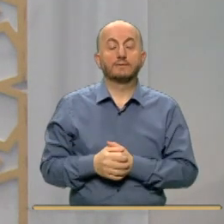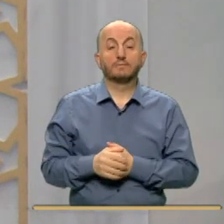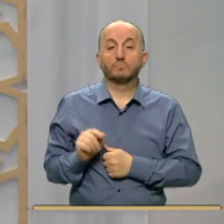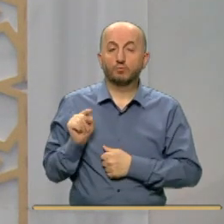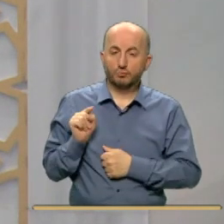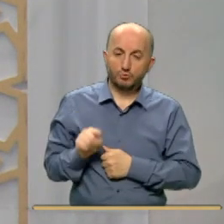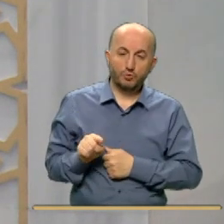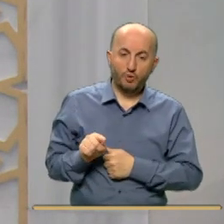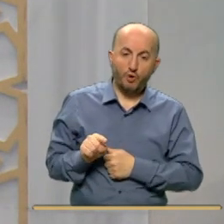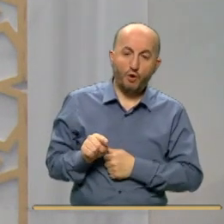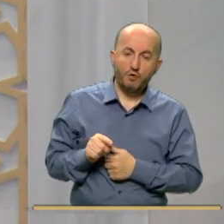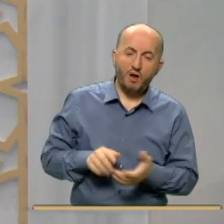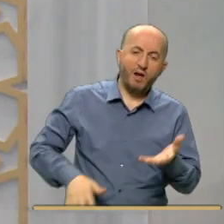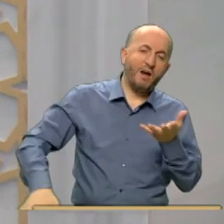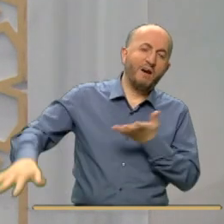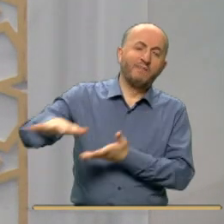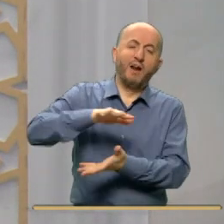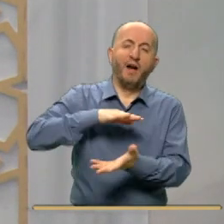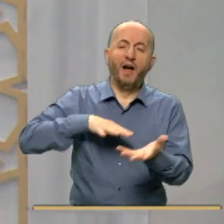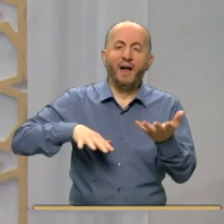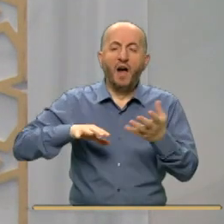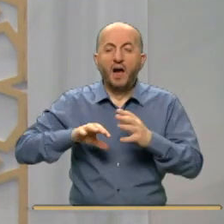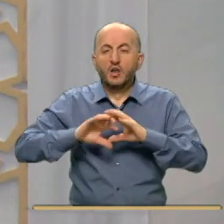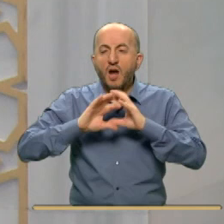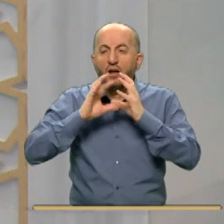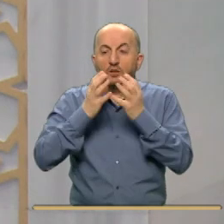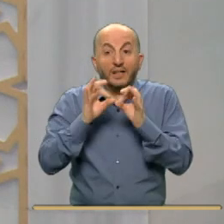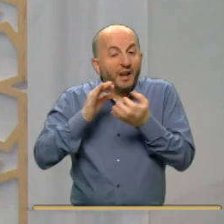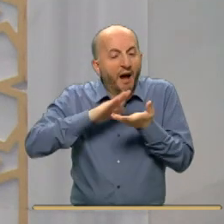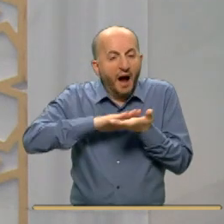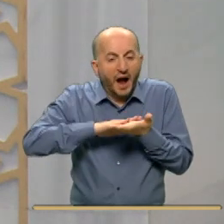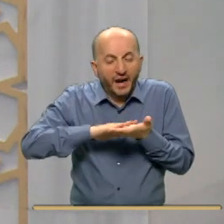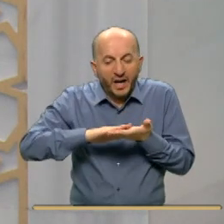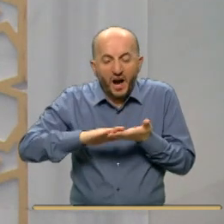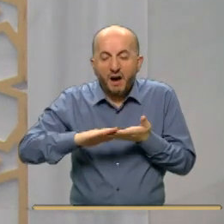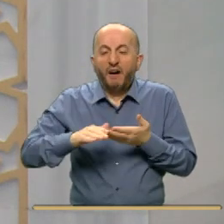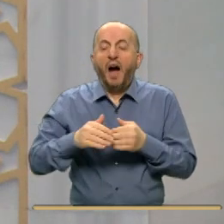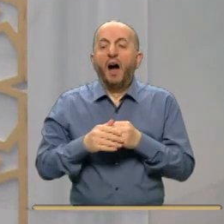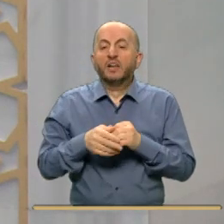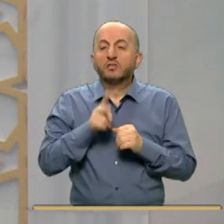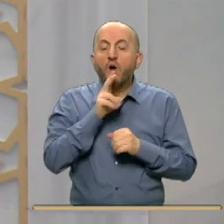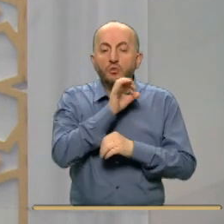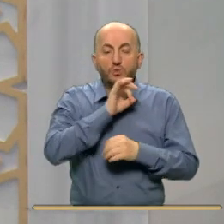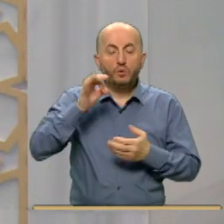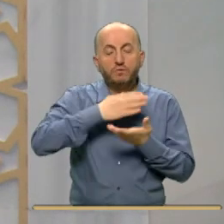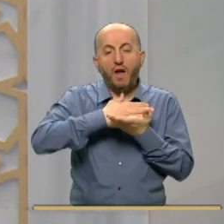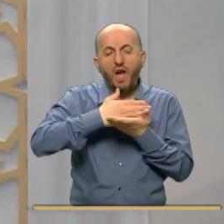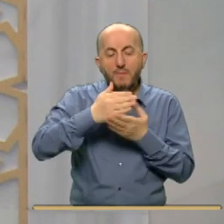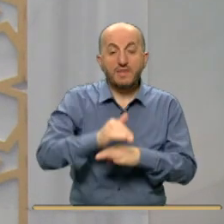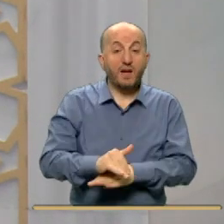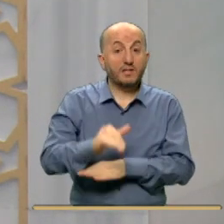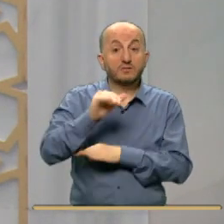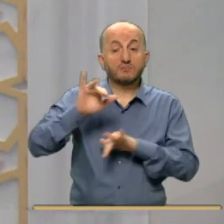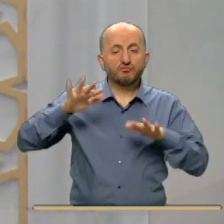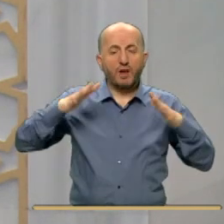bu evrende yeryüzünün nasıl imar edileceğini, sonsuz ve ebedi hayat olan cennetin